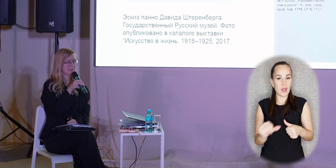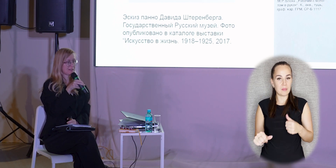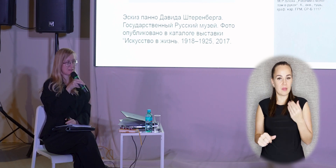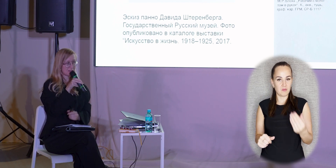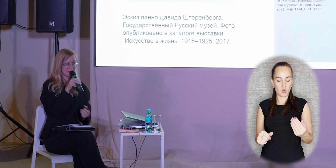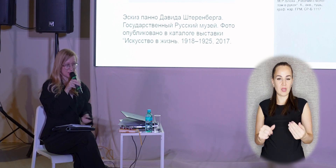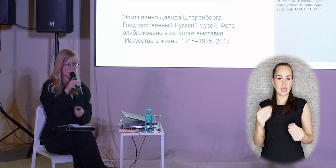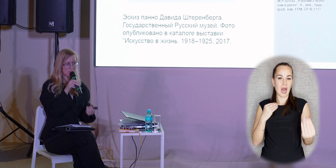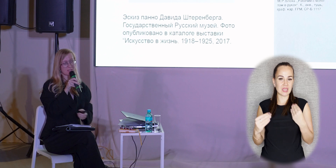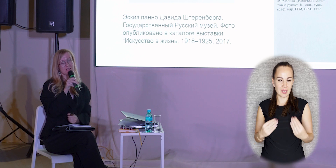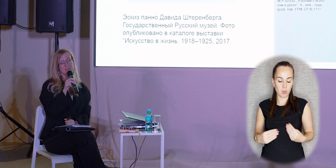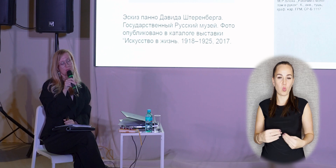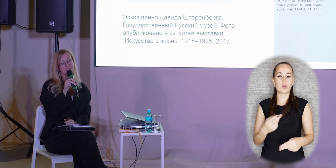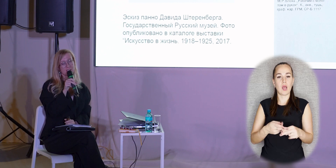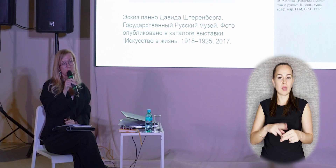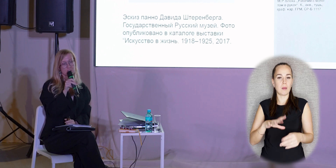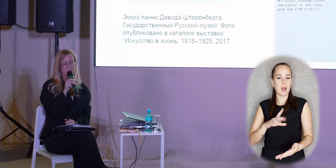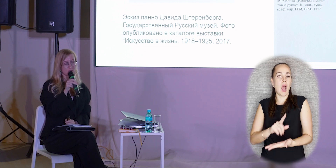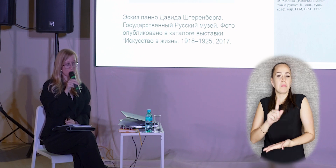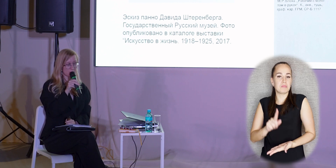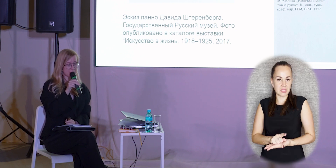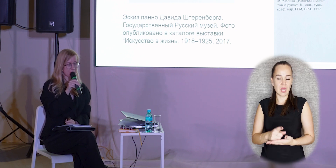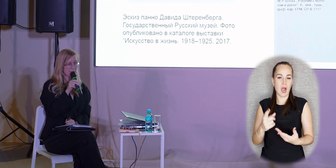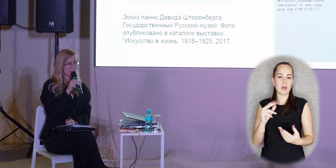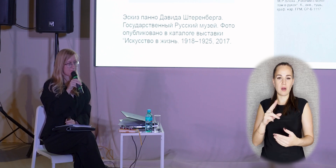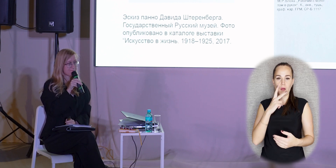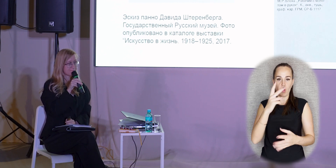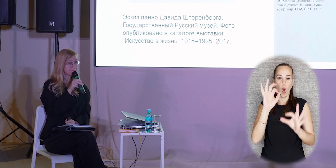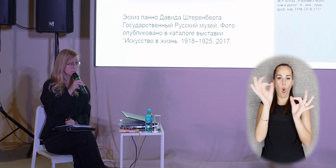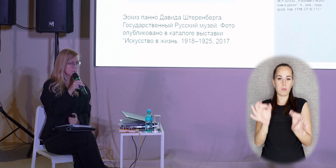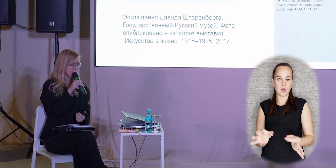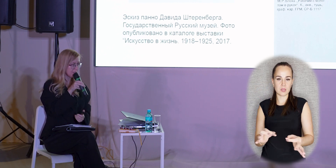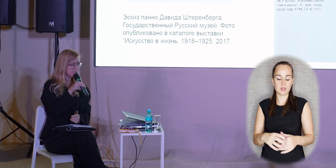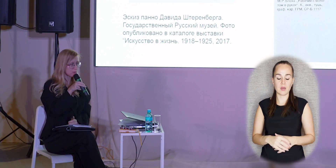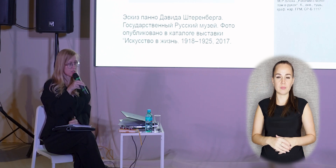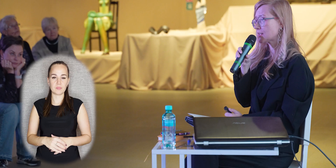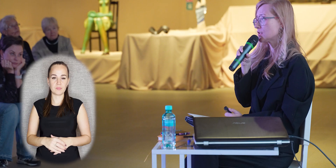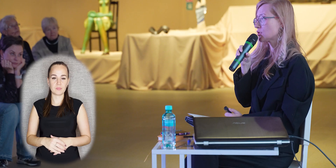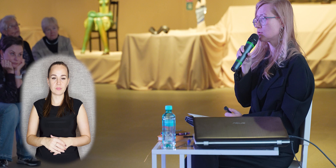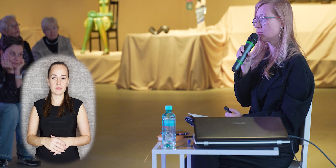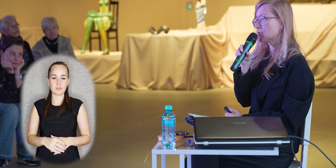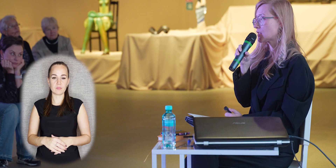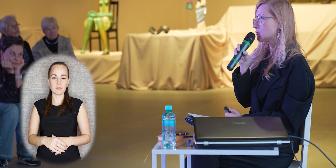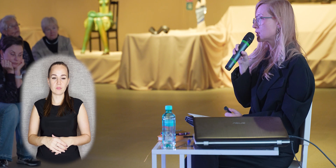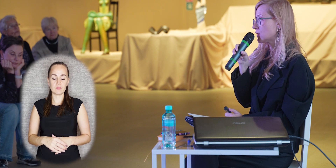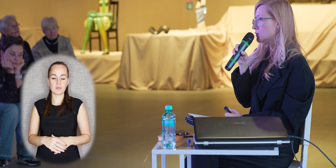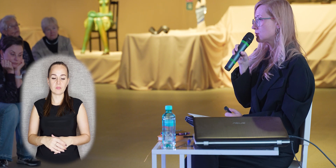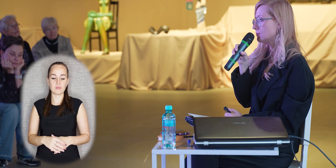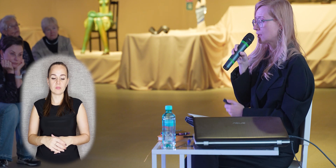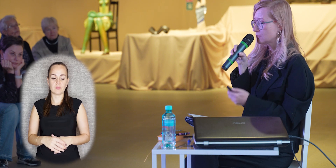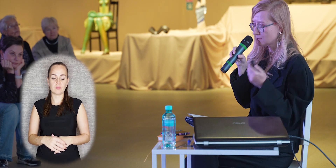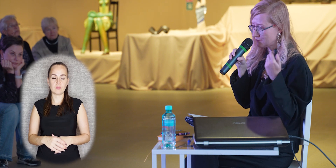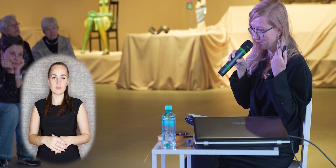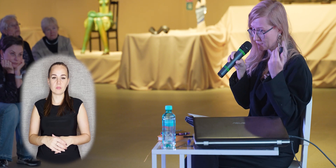атрибуты стали такой неотъемлемой частью образа. Наверное, можно сказать, что вот эта трактовка